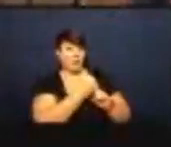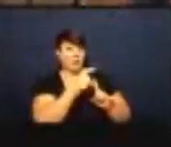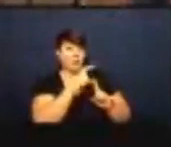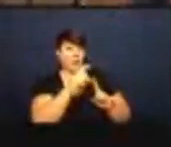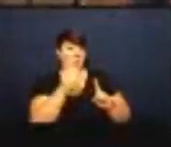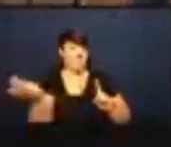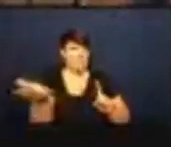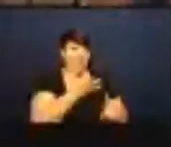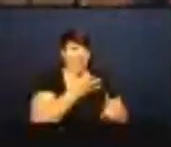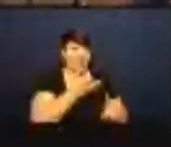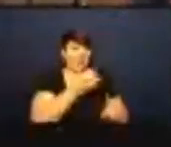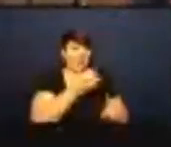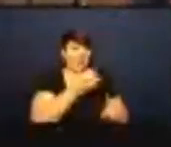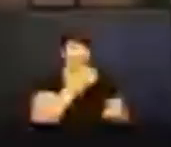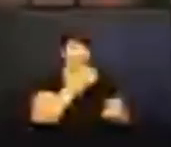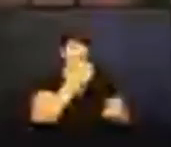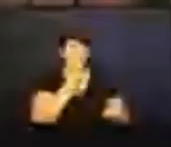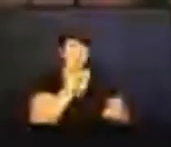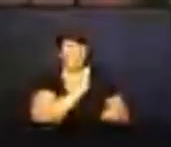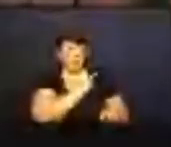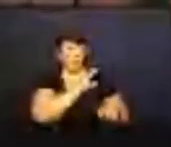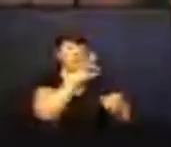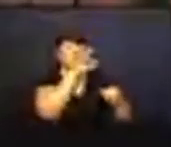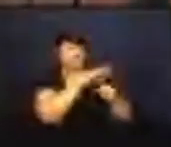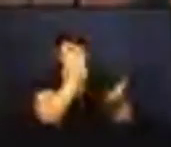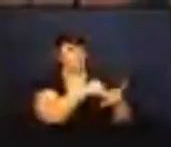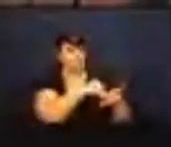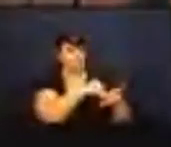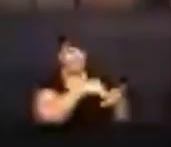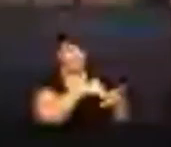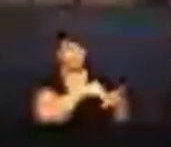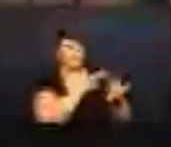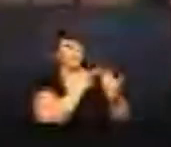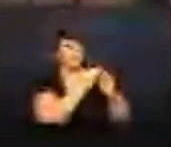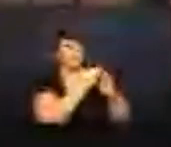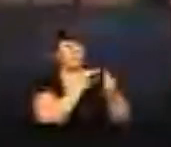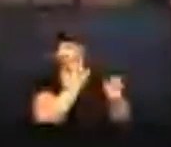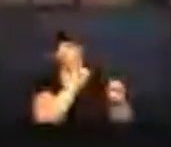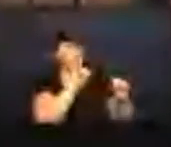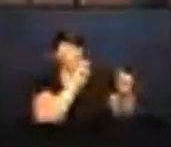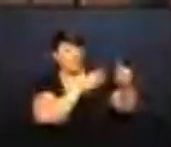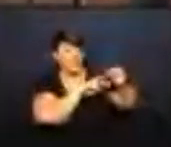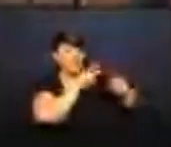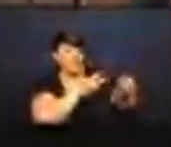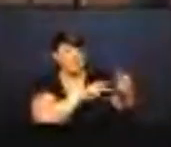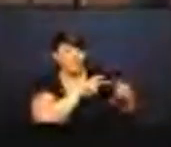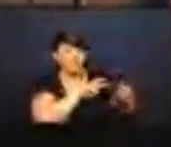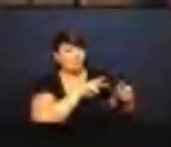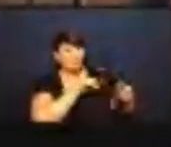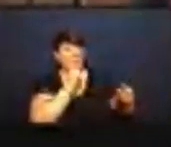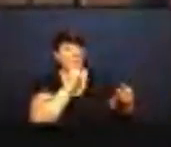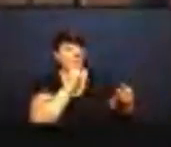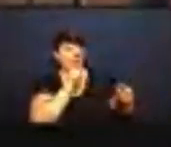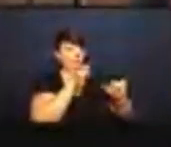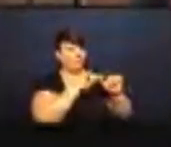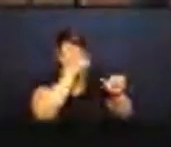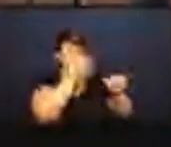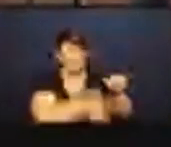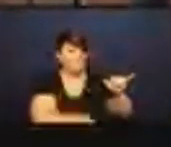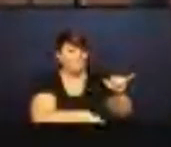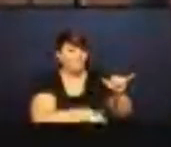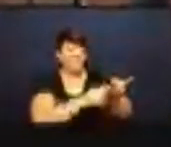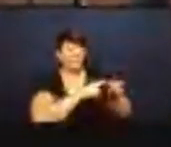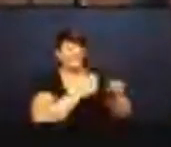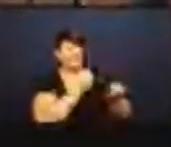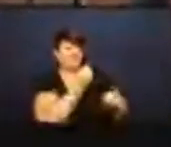barakoa. Na iwapo tutakuwa na changamoto, tutakumbana na changamoto,